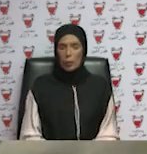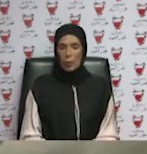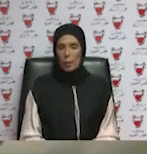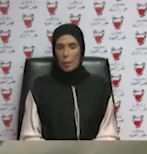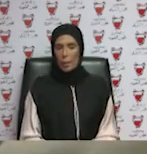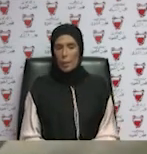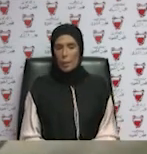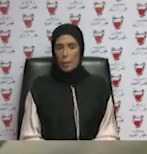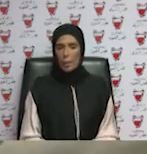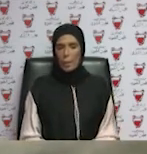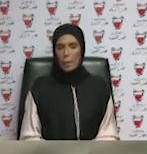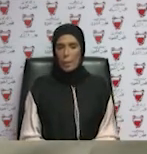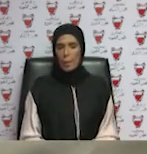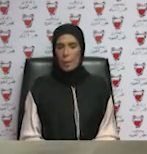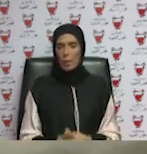هو لإنشاء